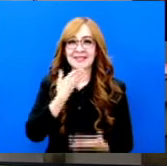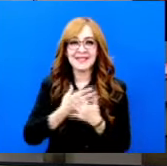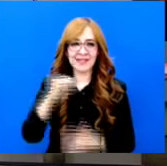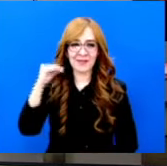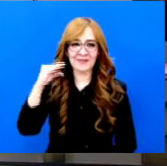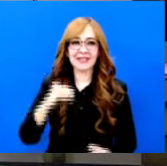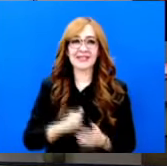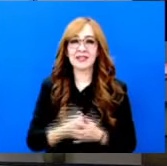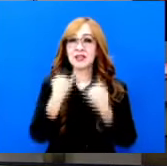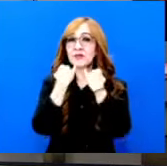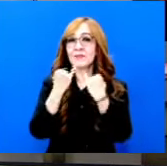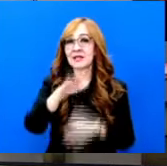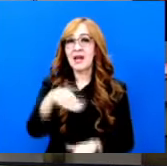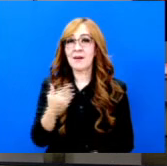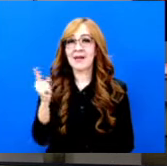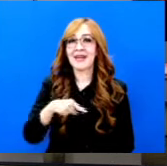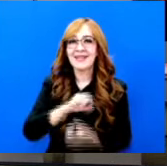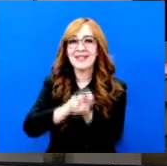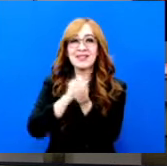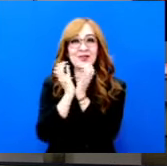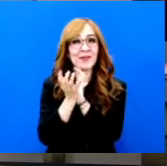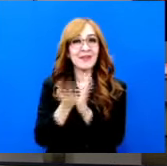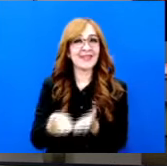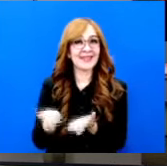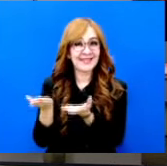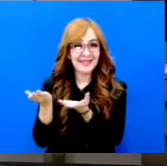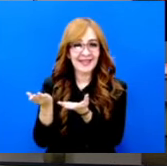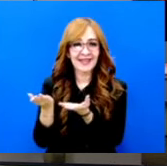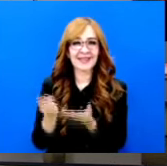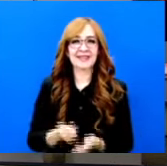Goldi, ada informasi apa saja dari Biro Surabaya? Silahkan.